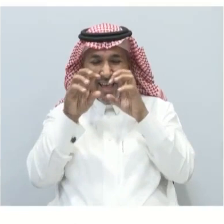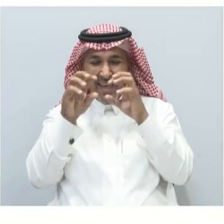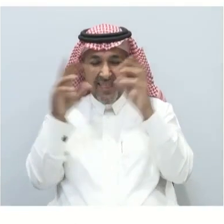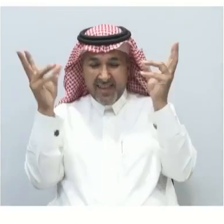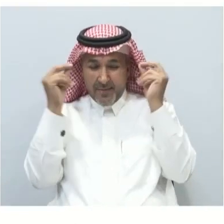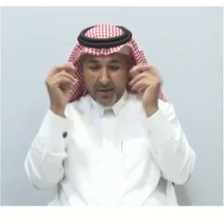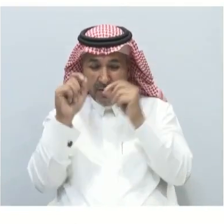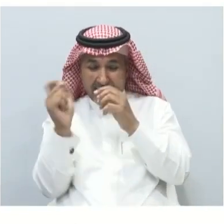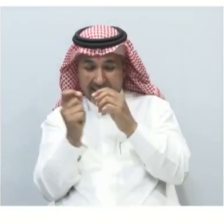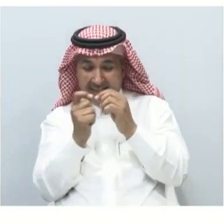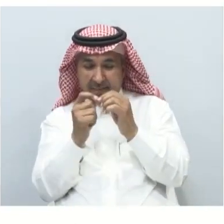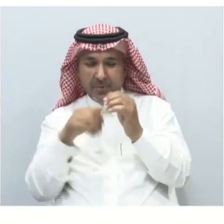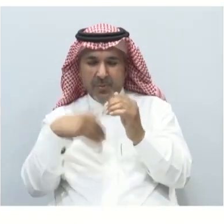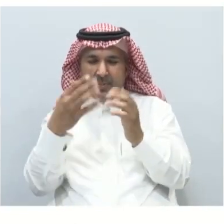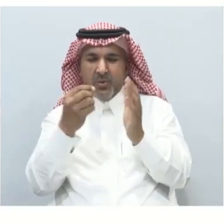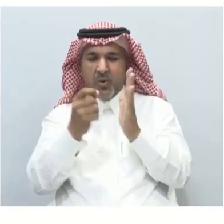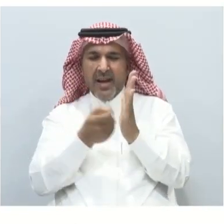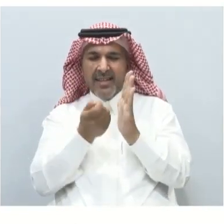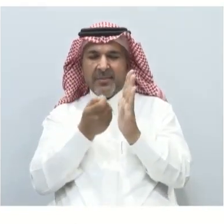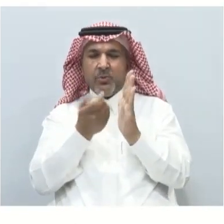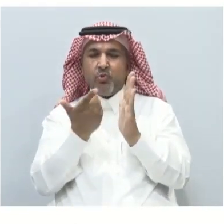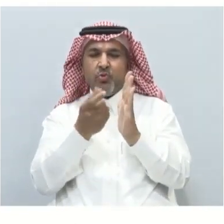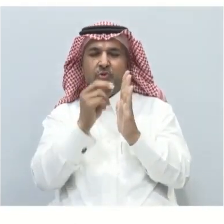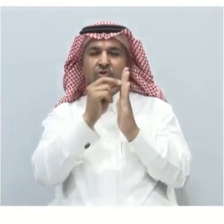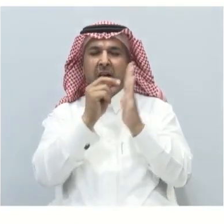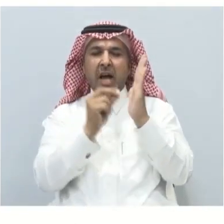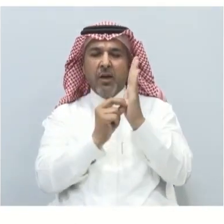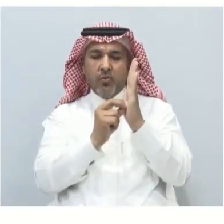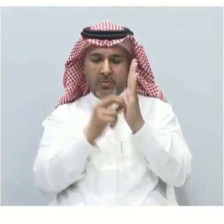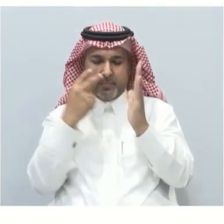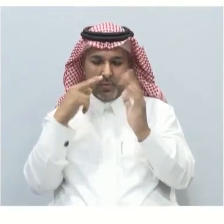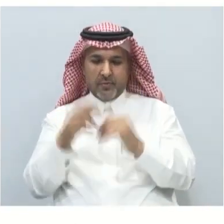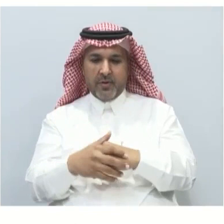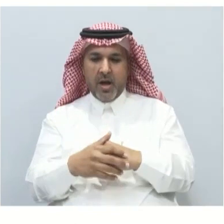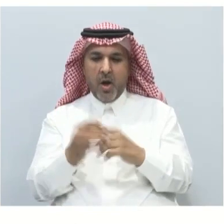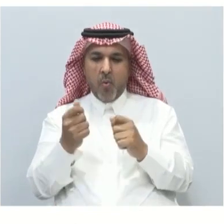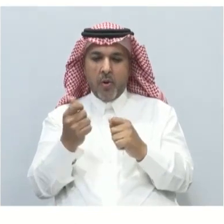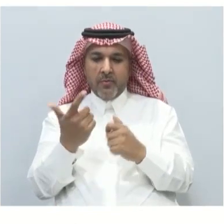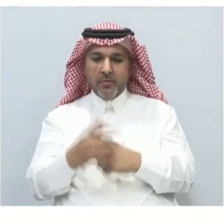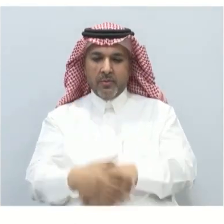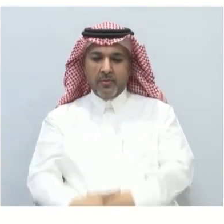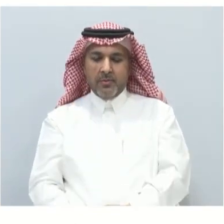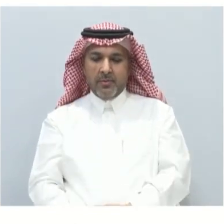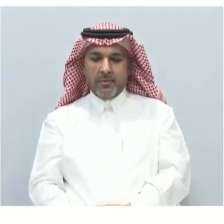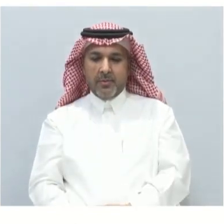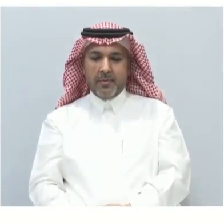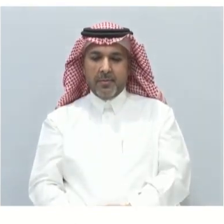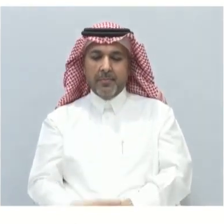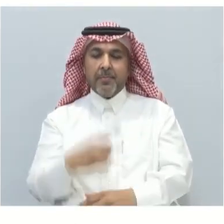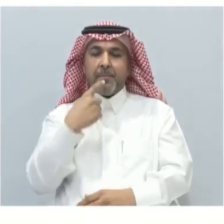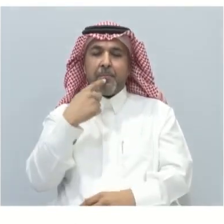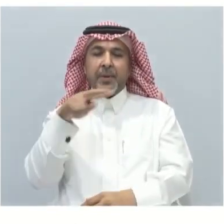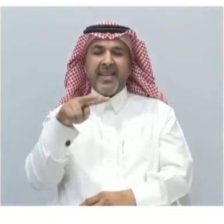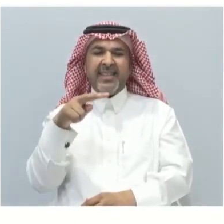ما احنا شايفين عمليه بسيطه المبلغ الاساسي كان 100000 ريال اذا حنقول هذا هو المبلغ الاساسي